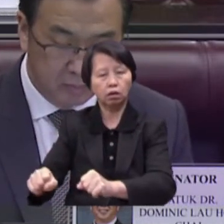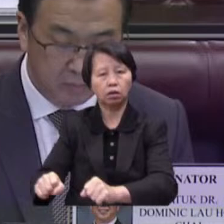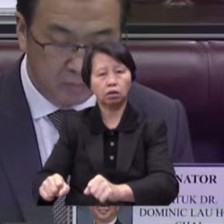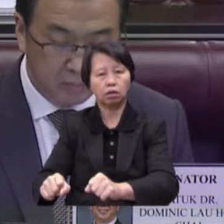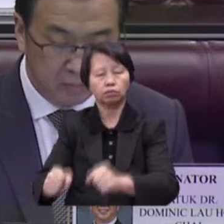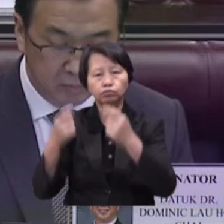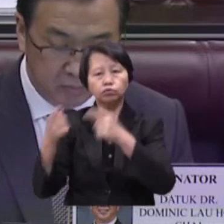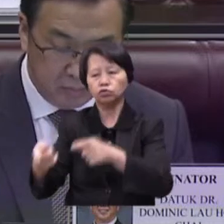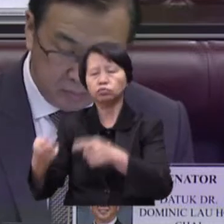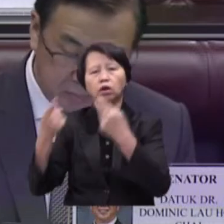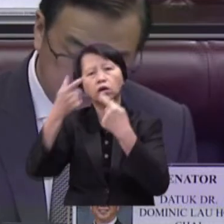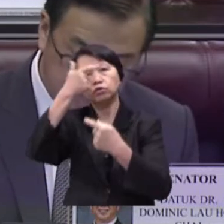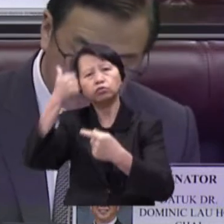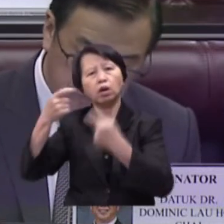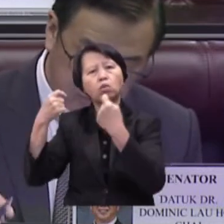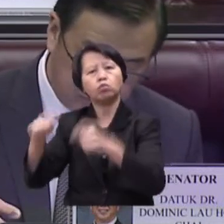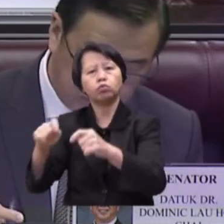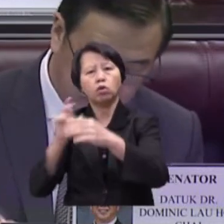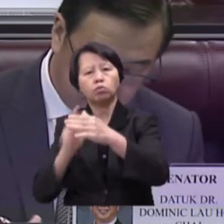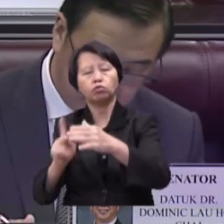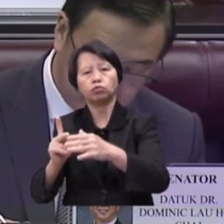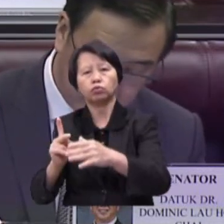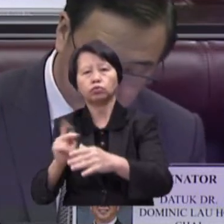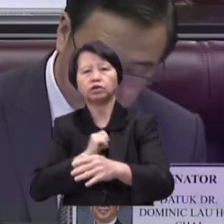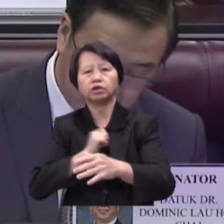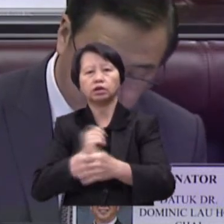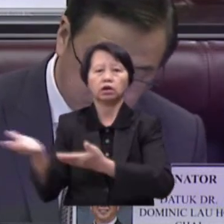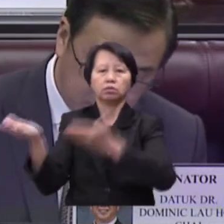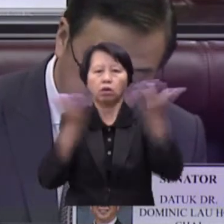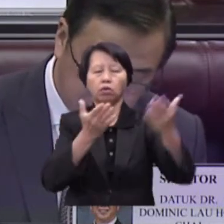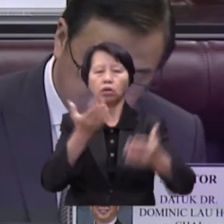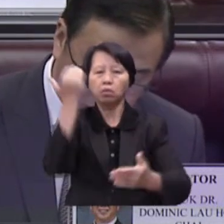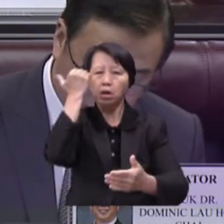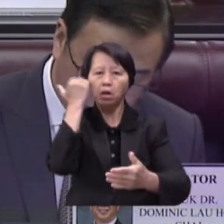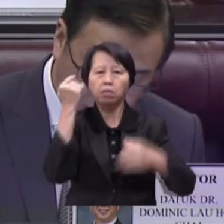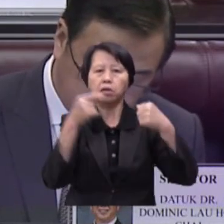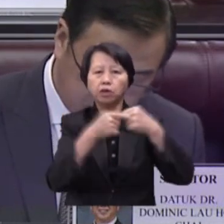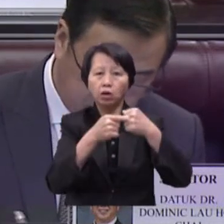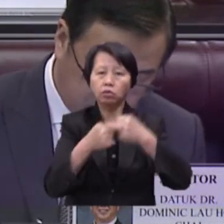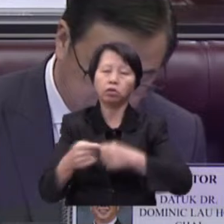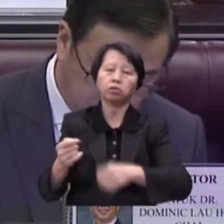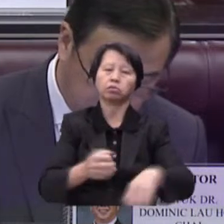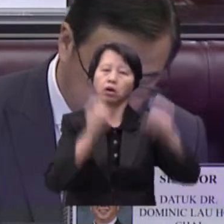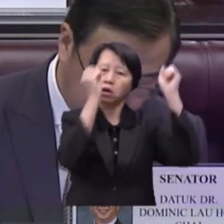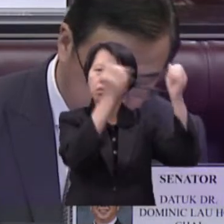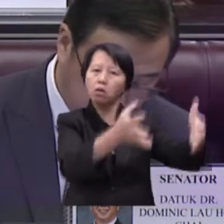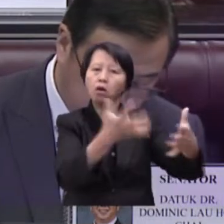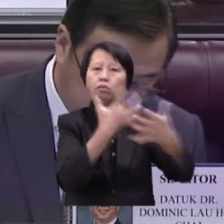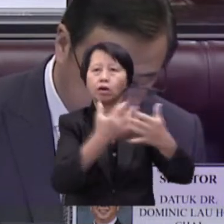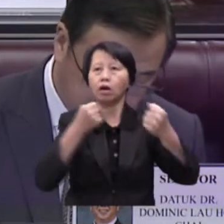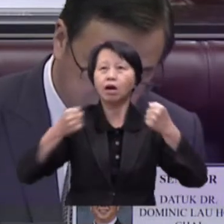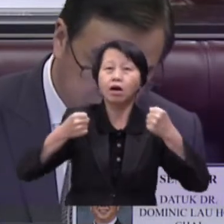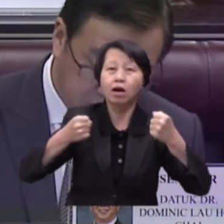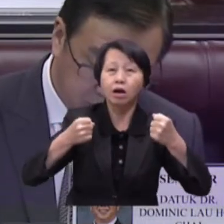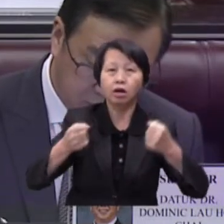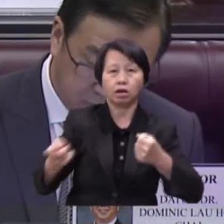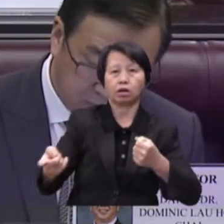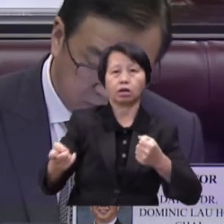tujuan untuk membunuh diri ini dan di dakwah di Mahkamah dan dipenjarakan dan apakah juga